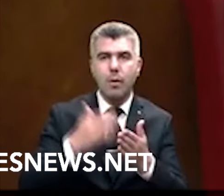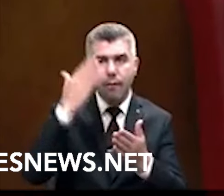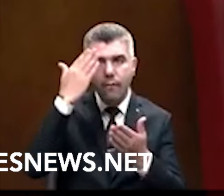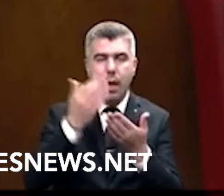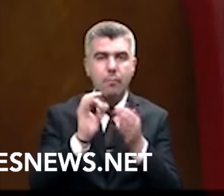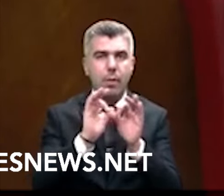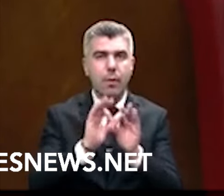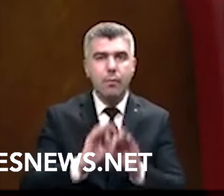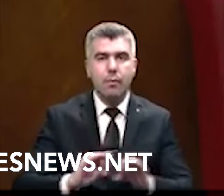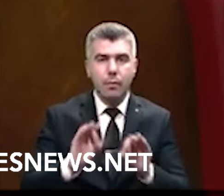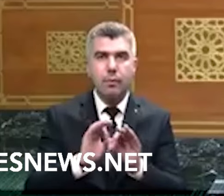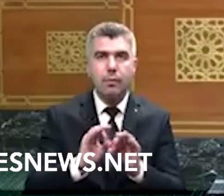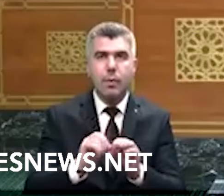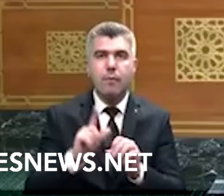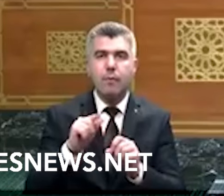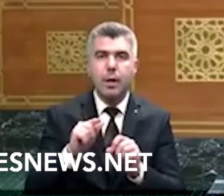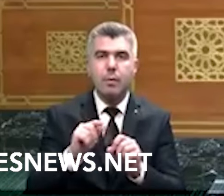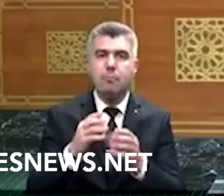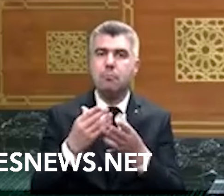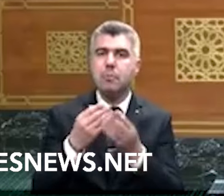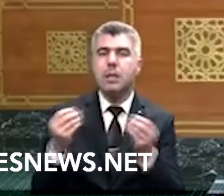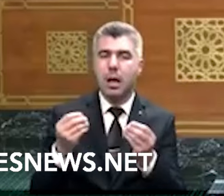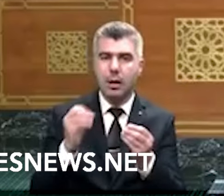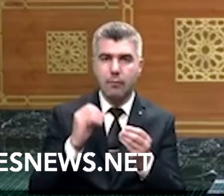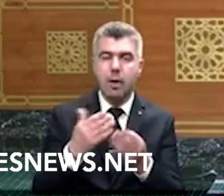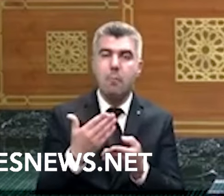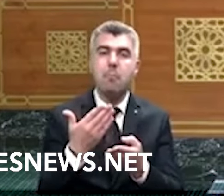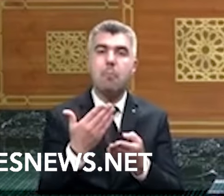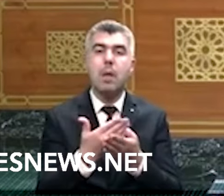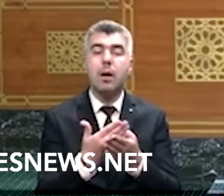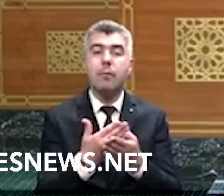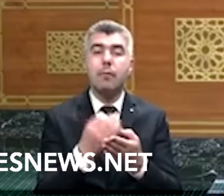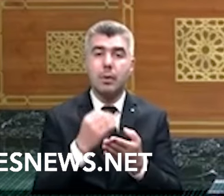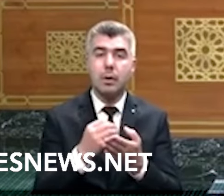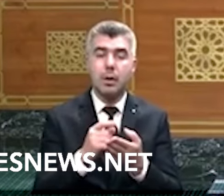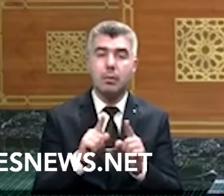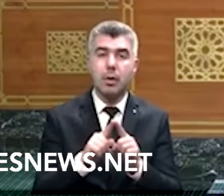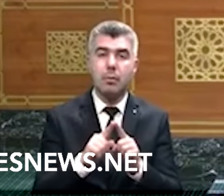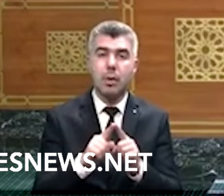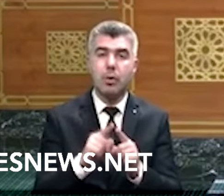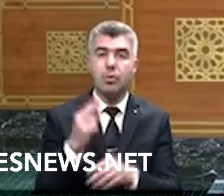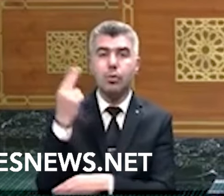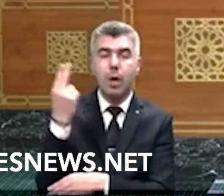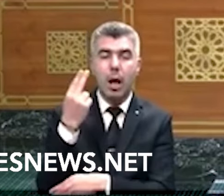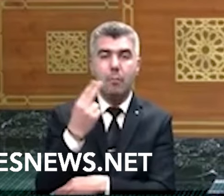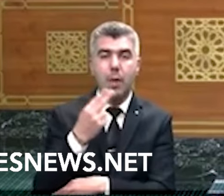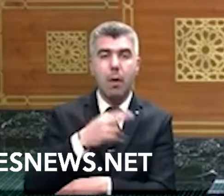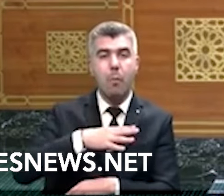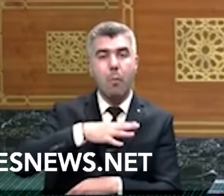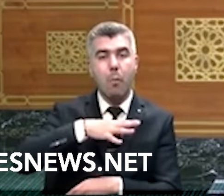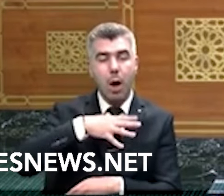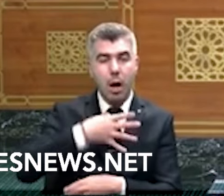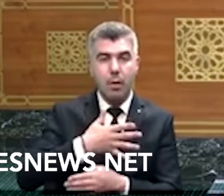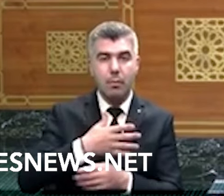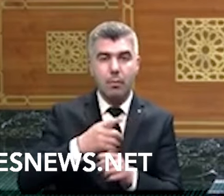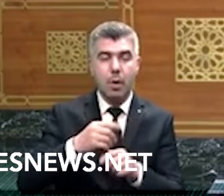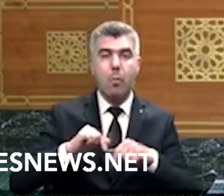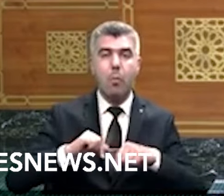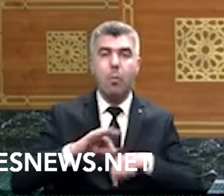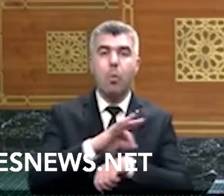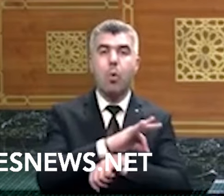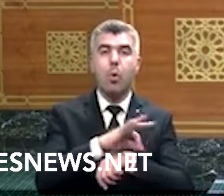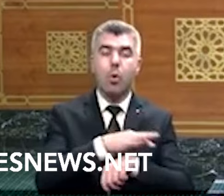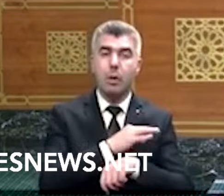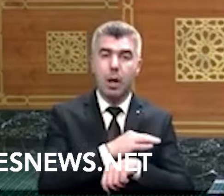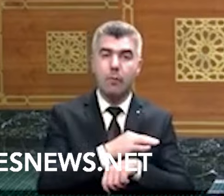وبسرعه في عدد من القضايا منها الملف المطلبي لرجال التعليم العالي والمحامون وموظف وزاره التربيه